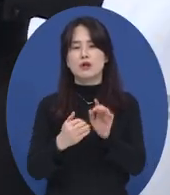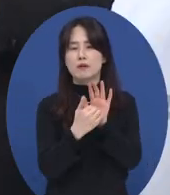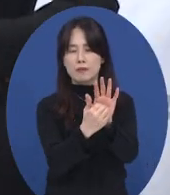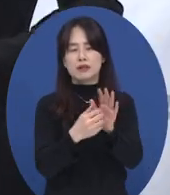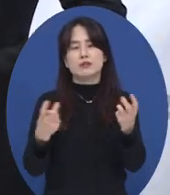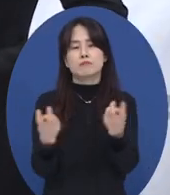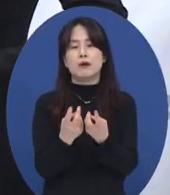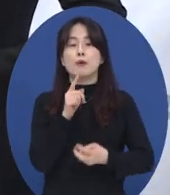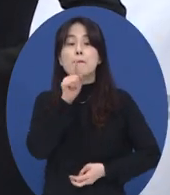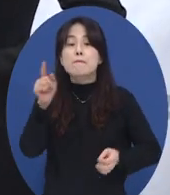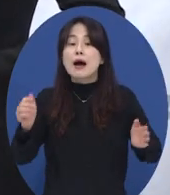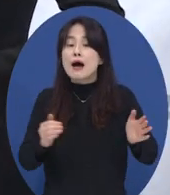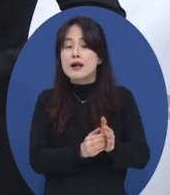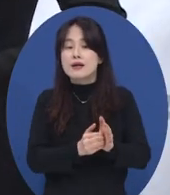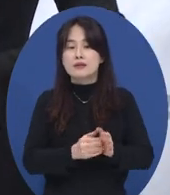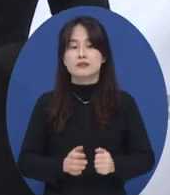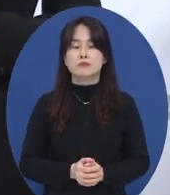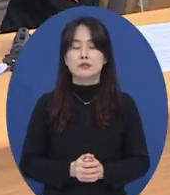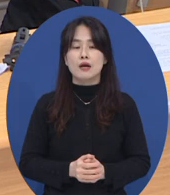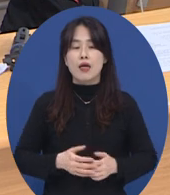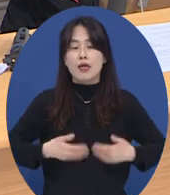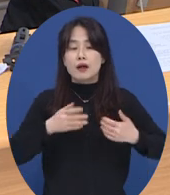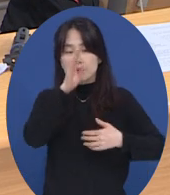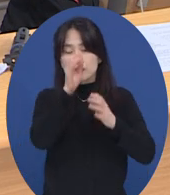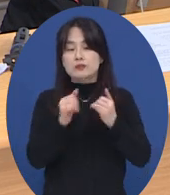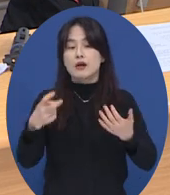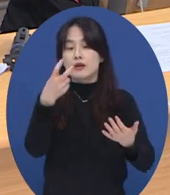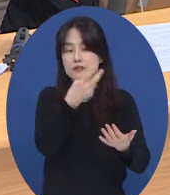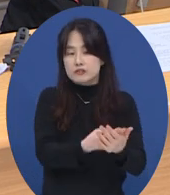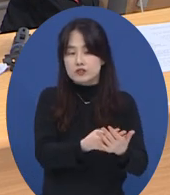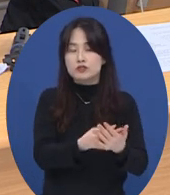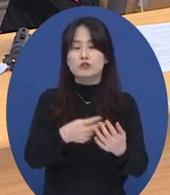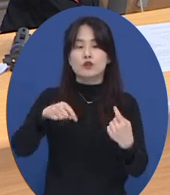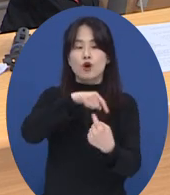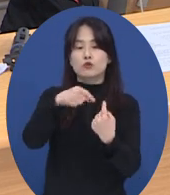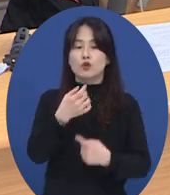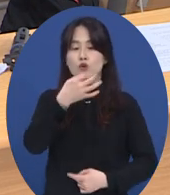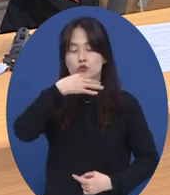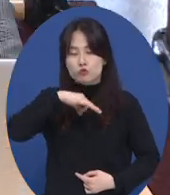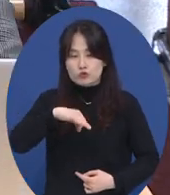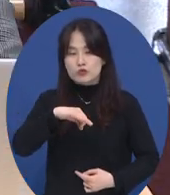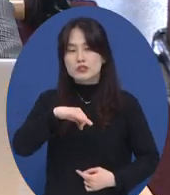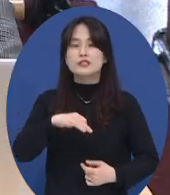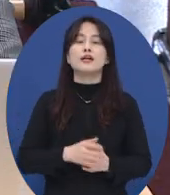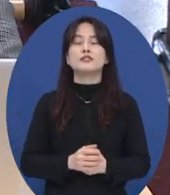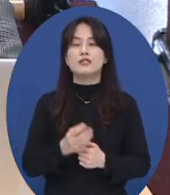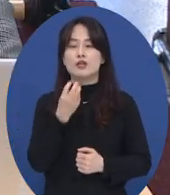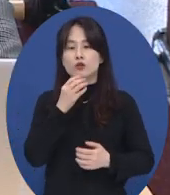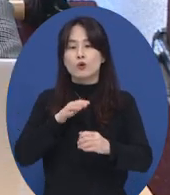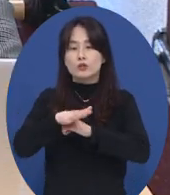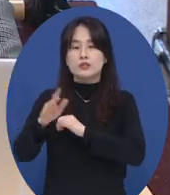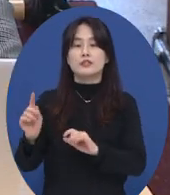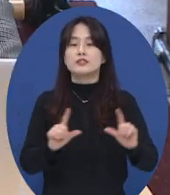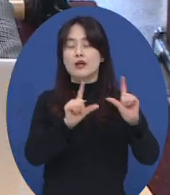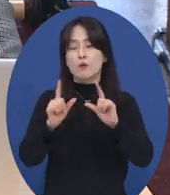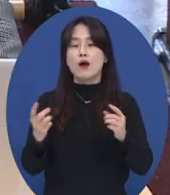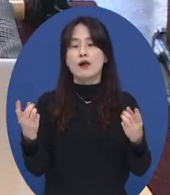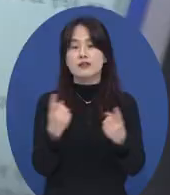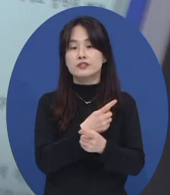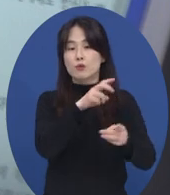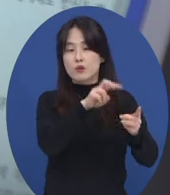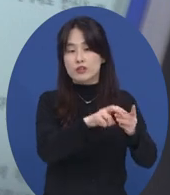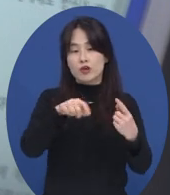내놨습니다. 경기도는 경증 환자를 수용해 의료자원 운용 효율을 높이는 경기도형 생활치료센터 운영 추진에